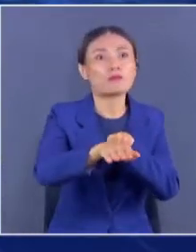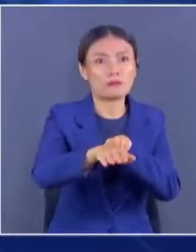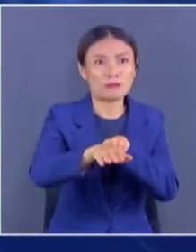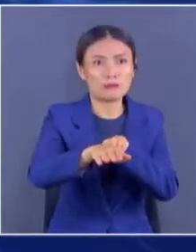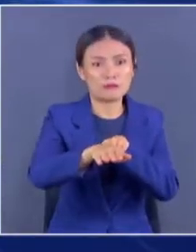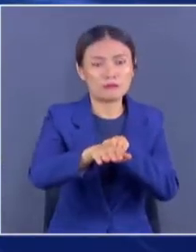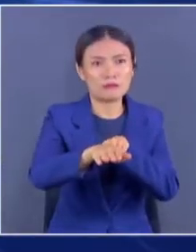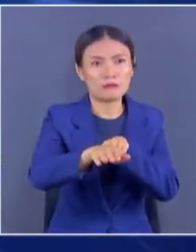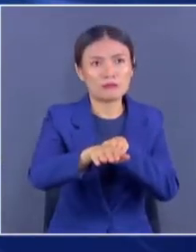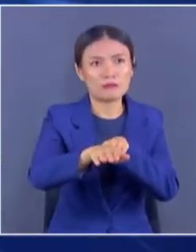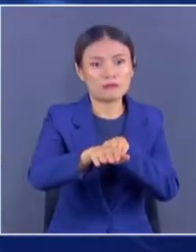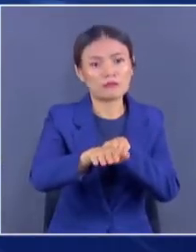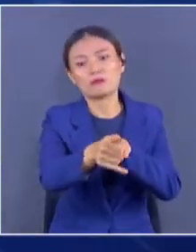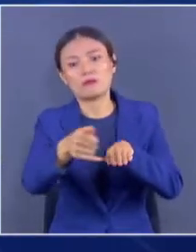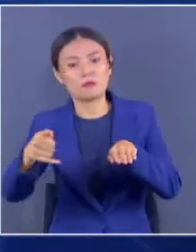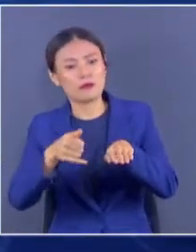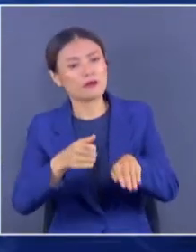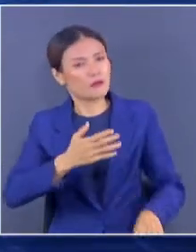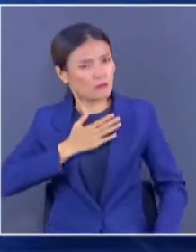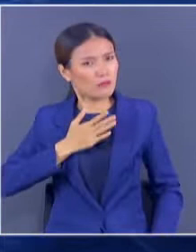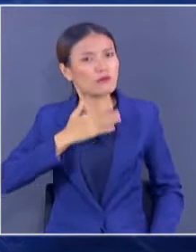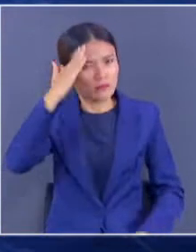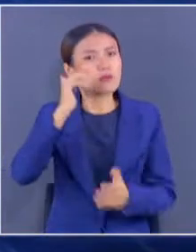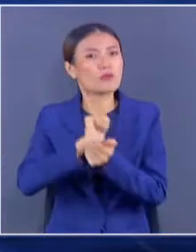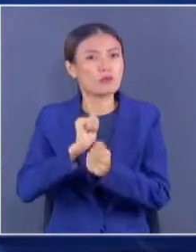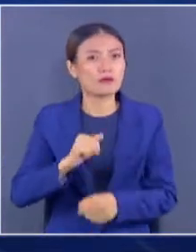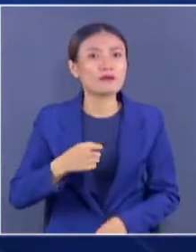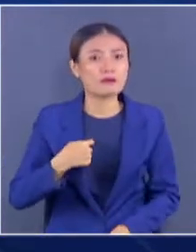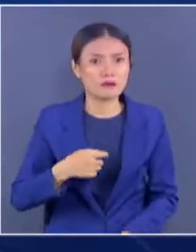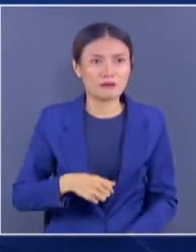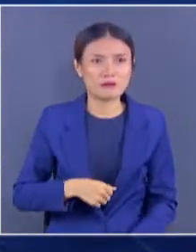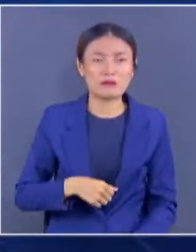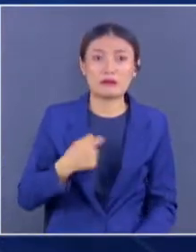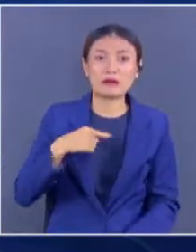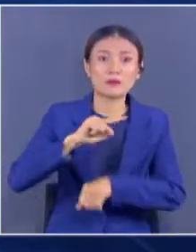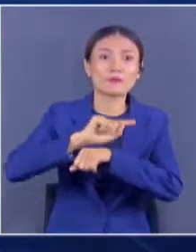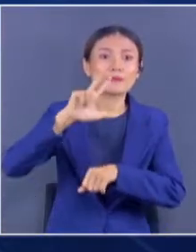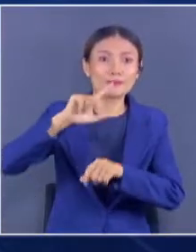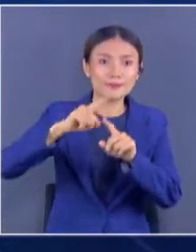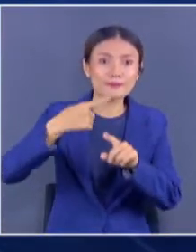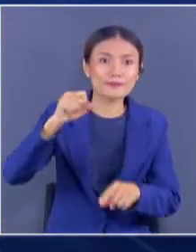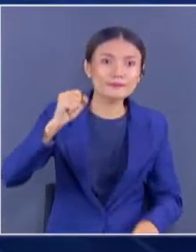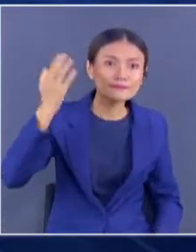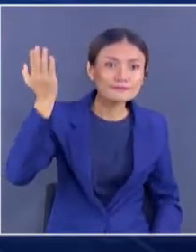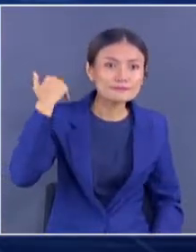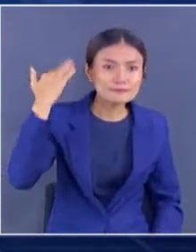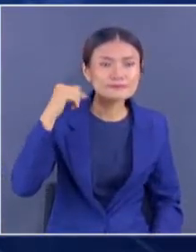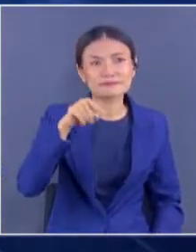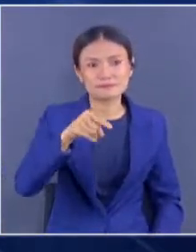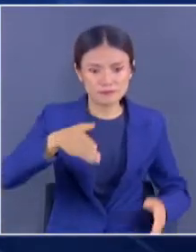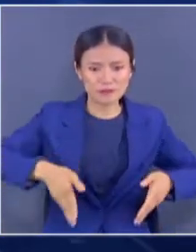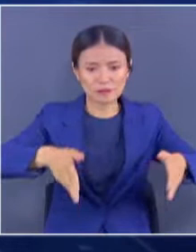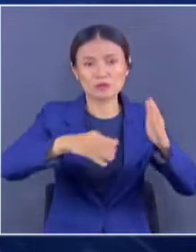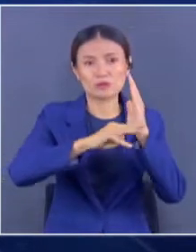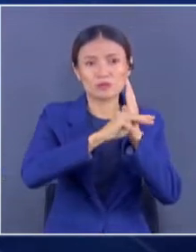งมาขอดูใบขับขี่บอกตัวเองนี่เป็นตำรวจครับนี่เป็นคลิปที่ผู้เสียหายถ่ายเอาไว้เมื่อวันที่3ตุลาคมที่ผ่านมาครับถนนมุกดาหาร